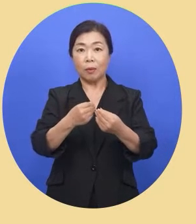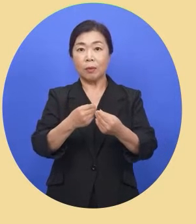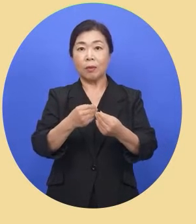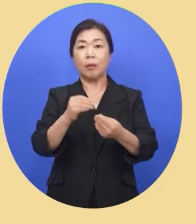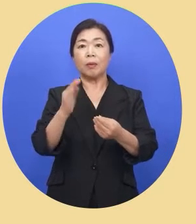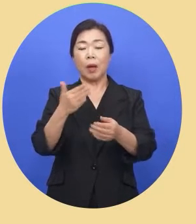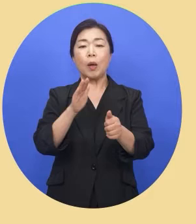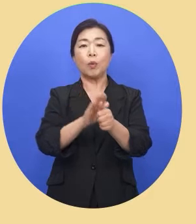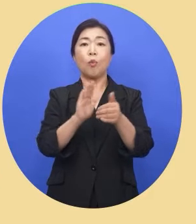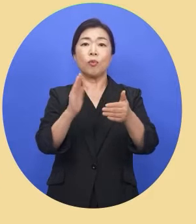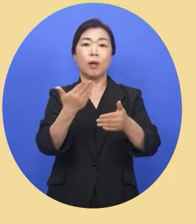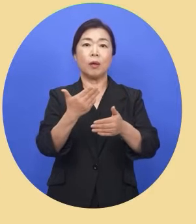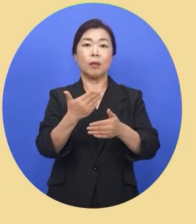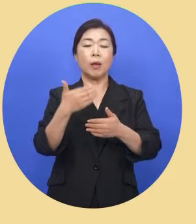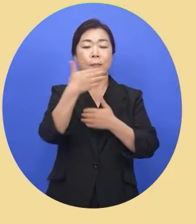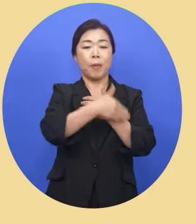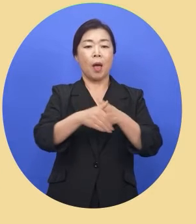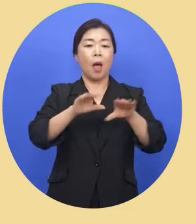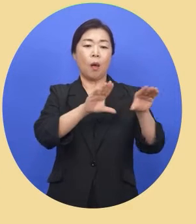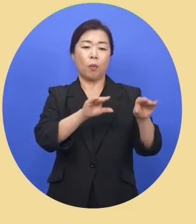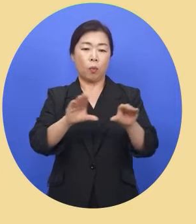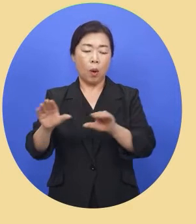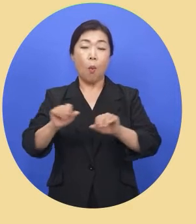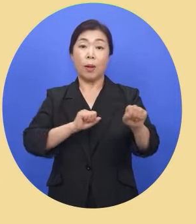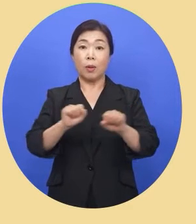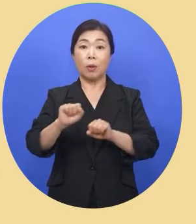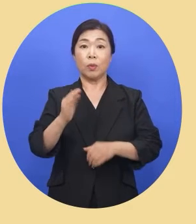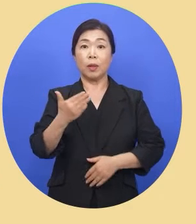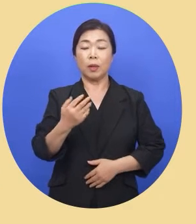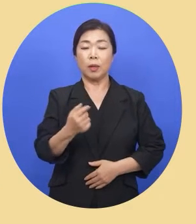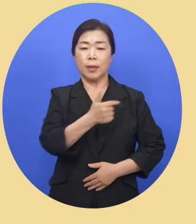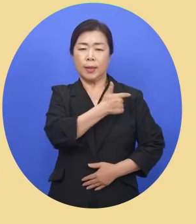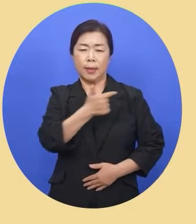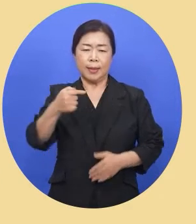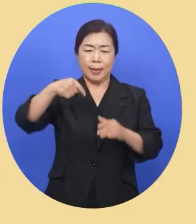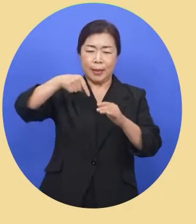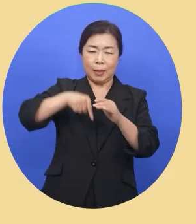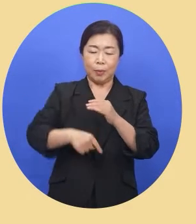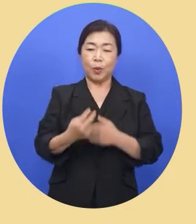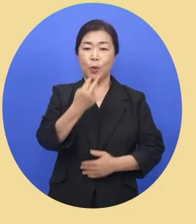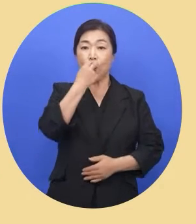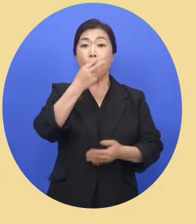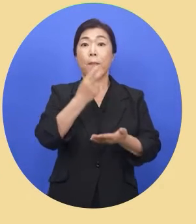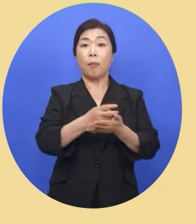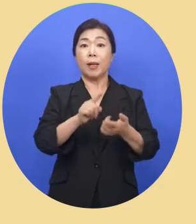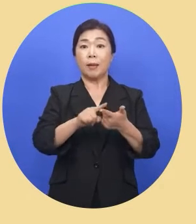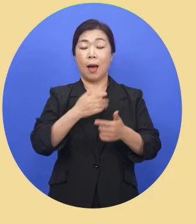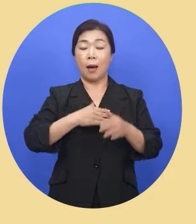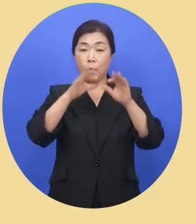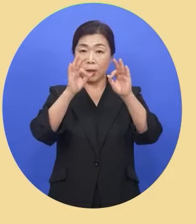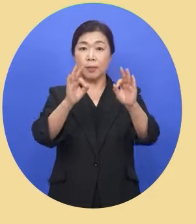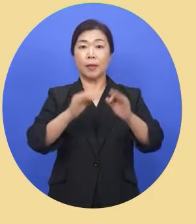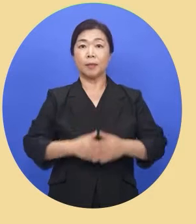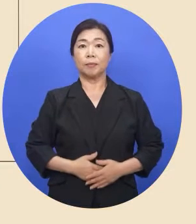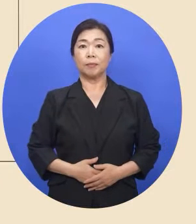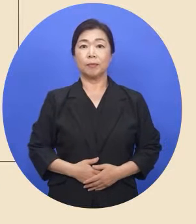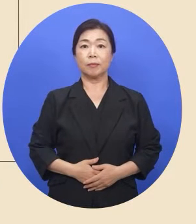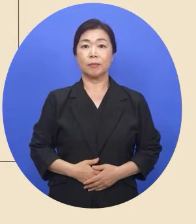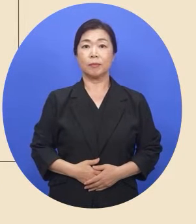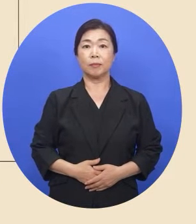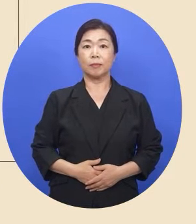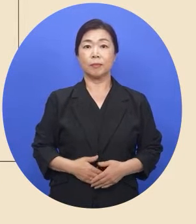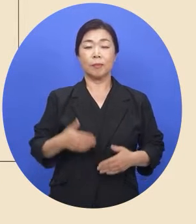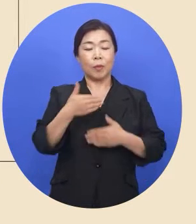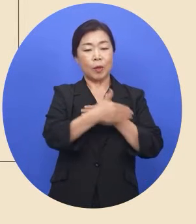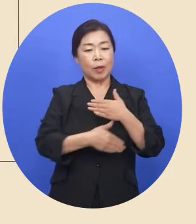데 도움을 주는 정적 이완 활동인 깊은 호흡법에 대해 알아보겠습니다.